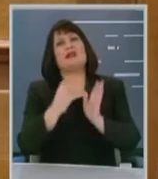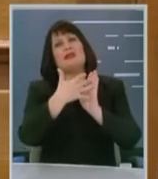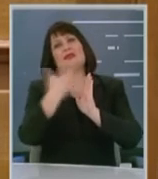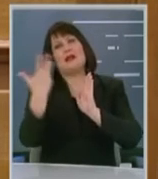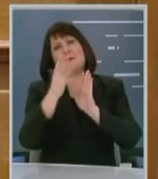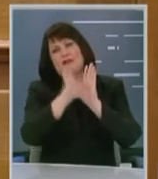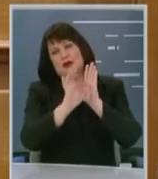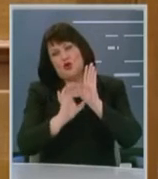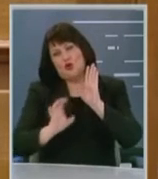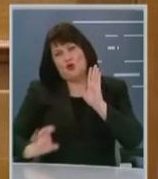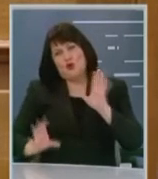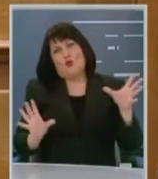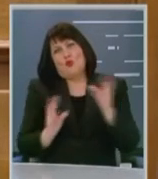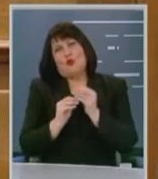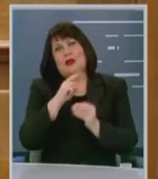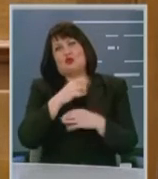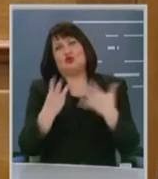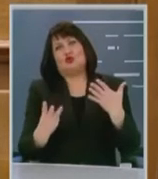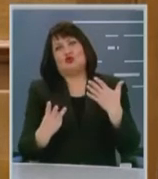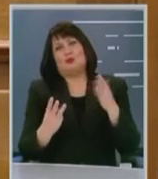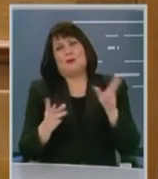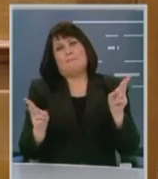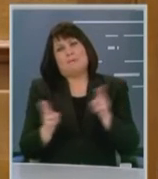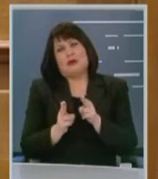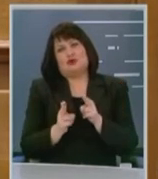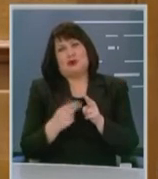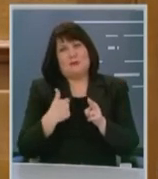από τις 28 έχουν μείωση στο εισόδημά τους.